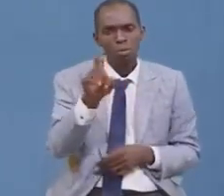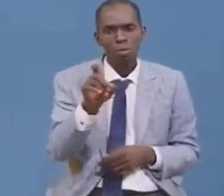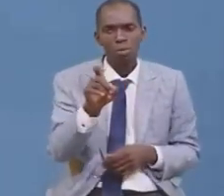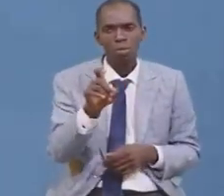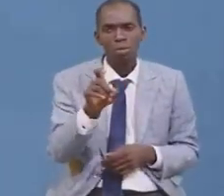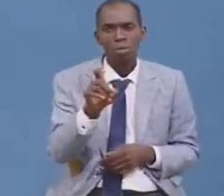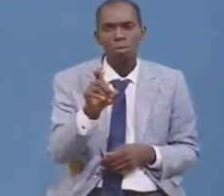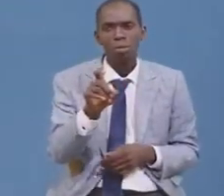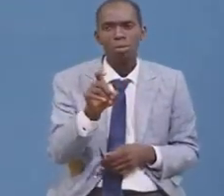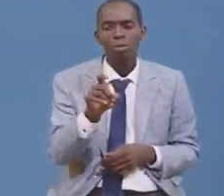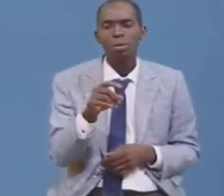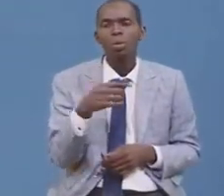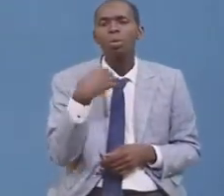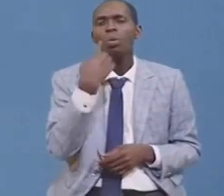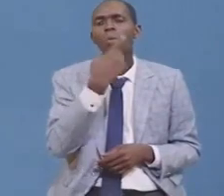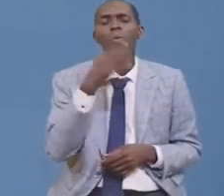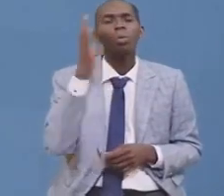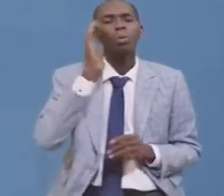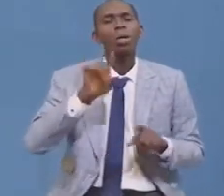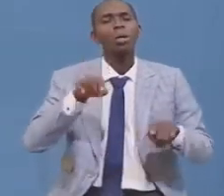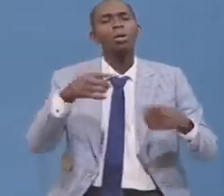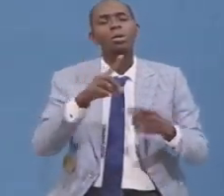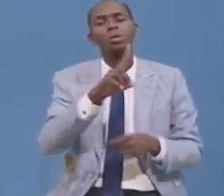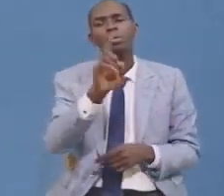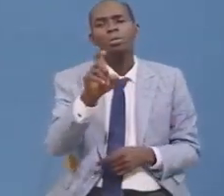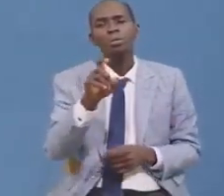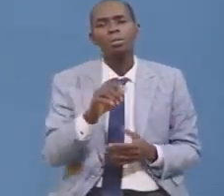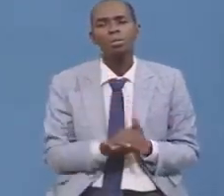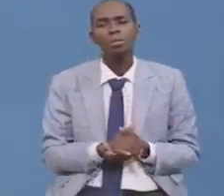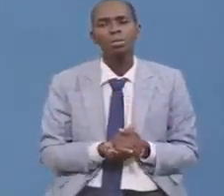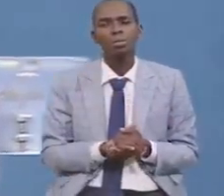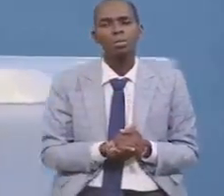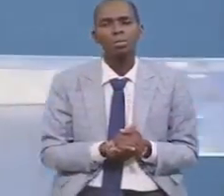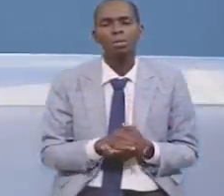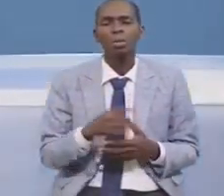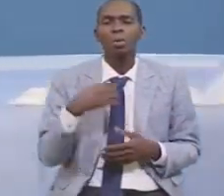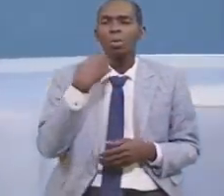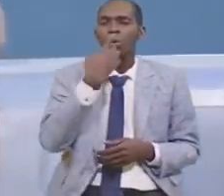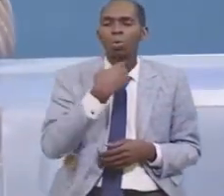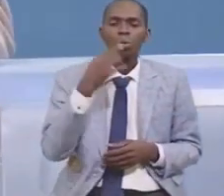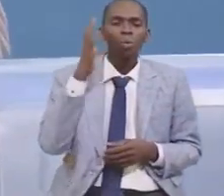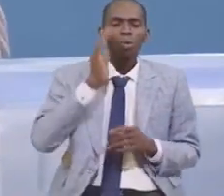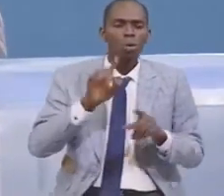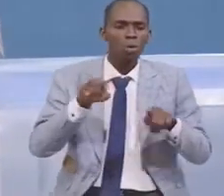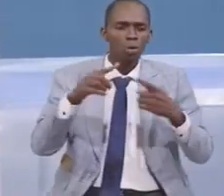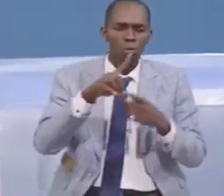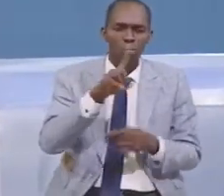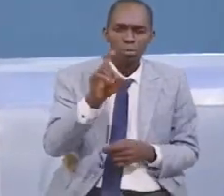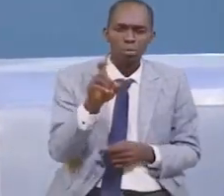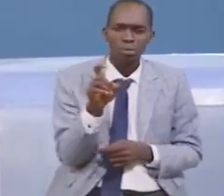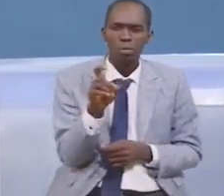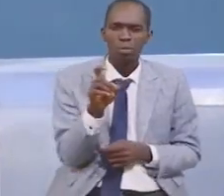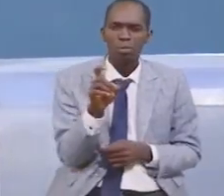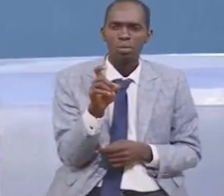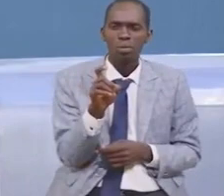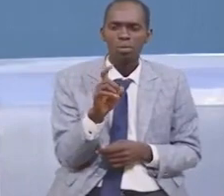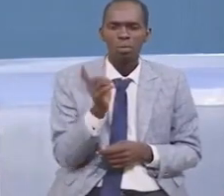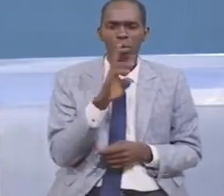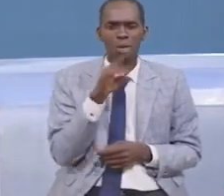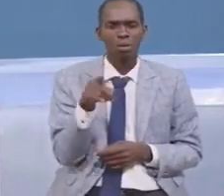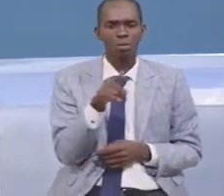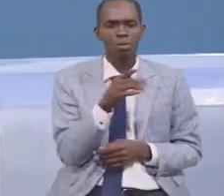ఎవరు? Who will go? ఎవరు వెళ్తారు? Who will go? ఎవరు వెళ్తారు అండి? Where are